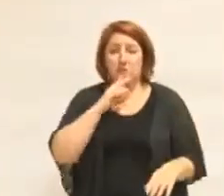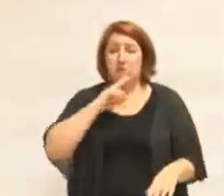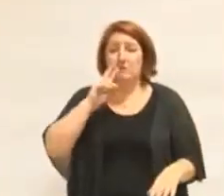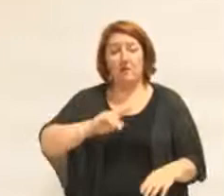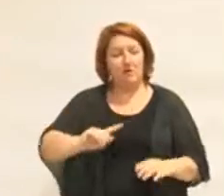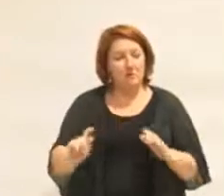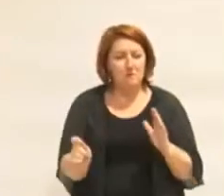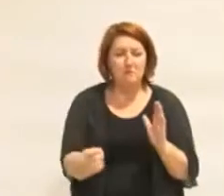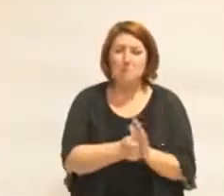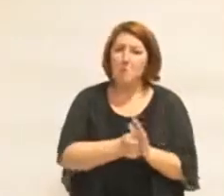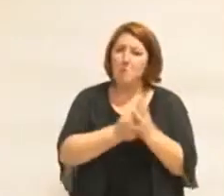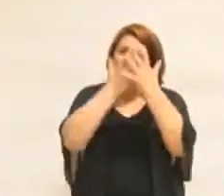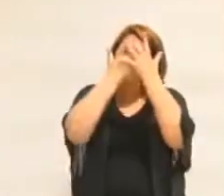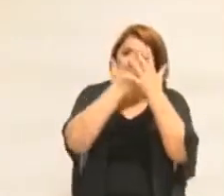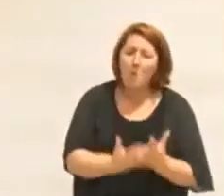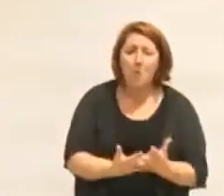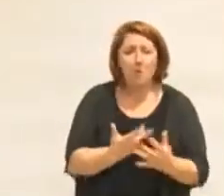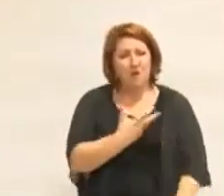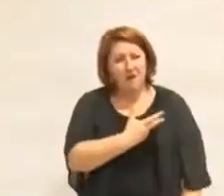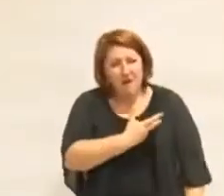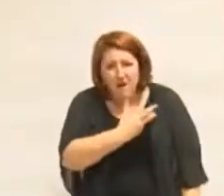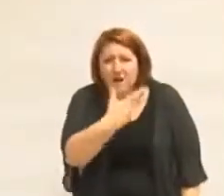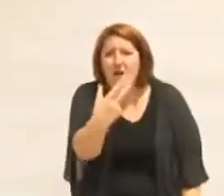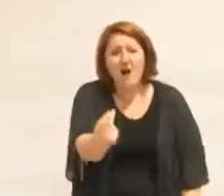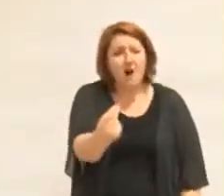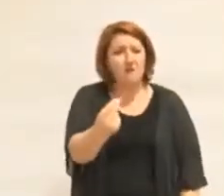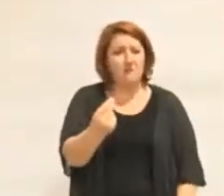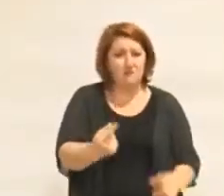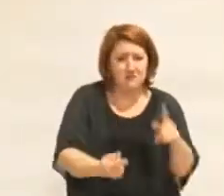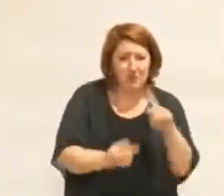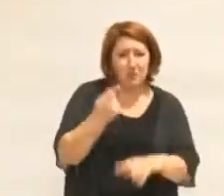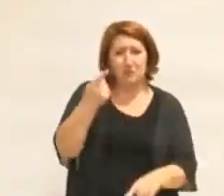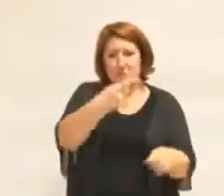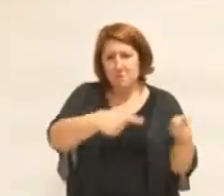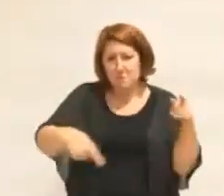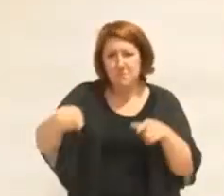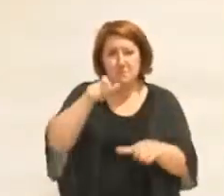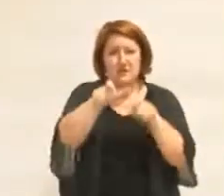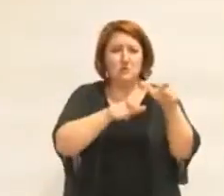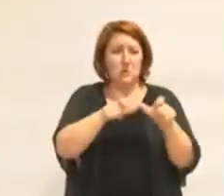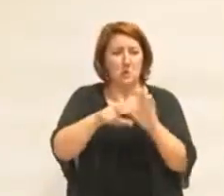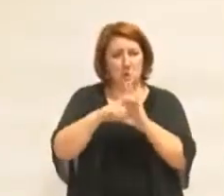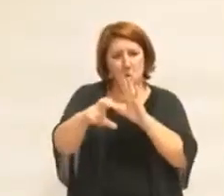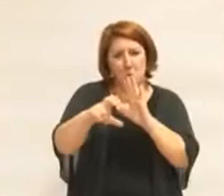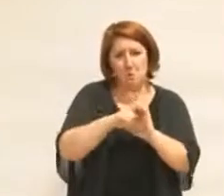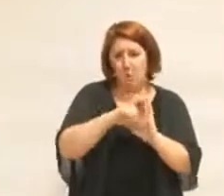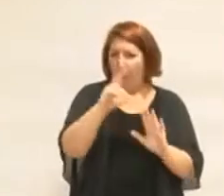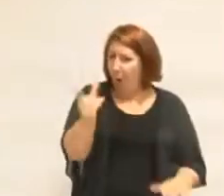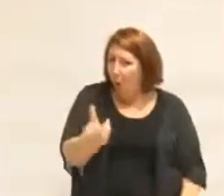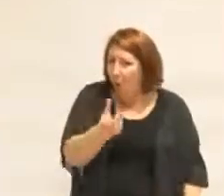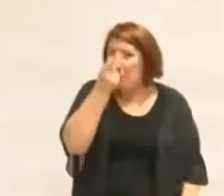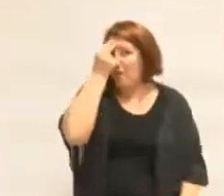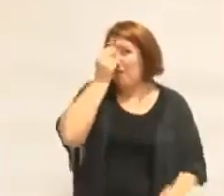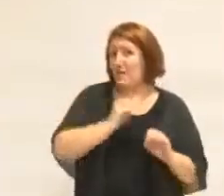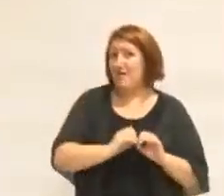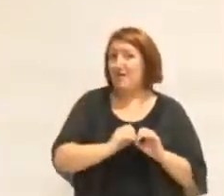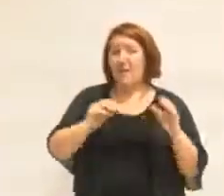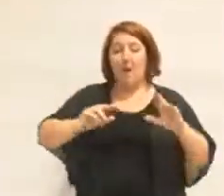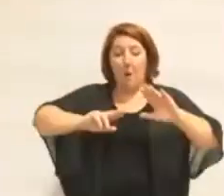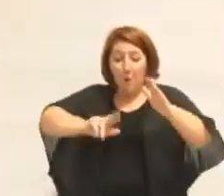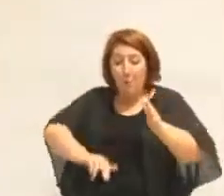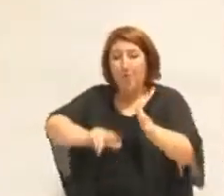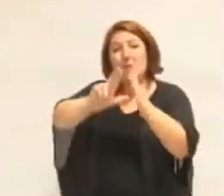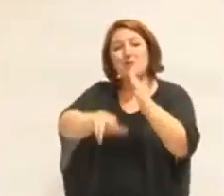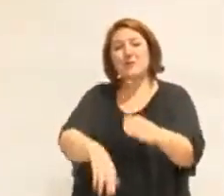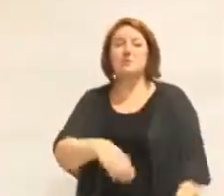grave, et il faut que les Grenoblois l'entendent. Quand on parle de ce contrat-là, ce n'est pas un acte anodin. Encore une fois, vous n'avez pas le